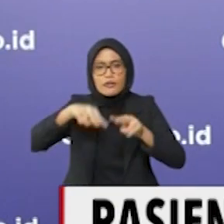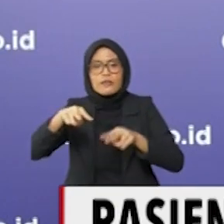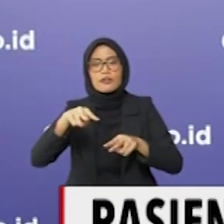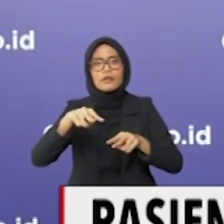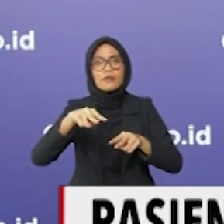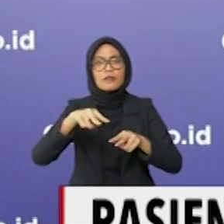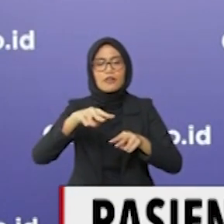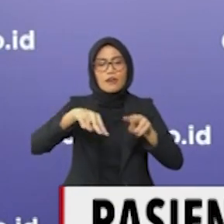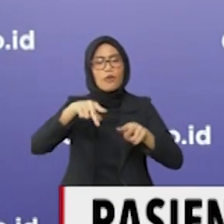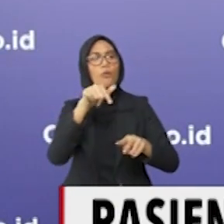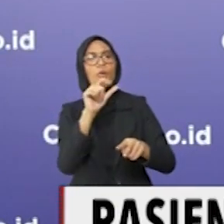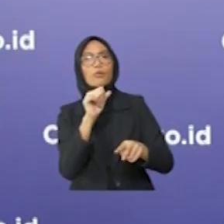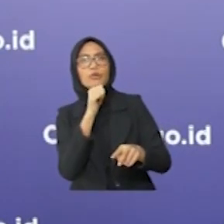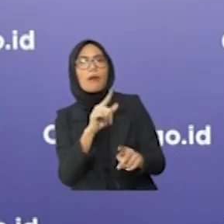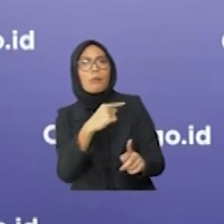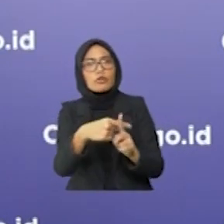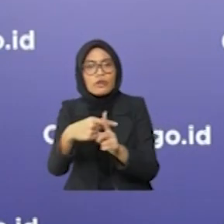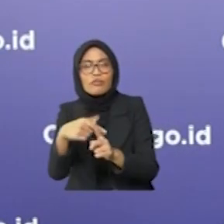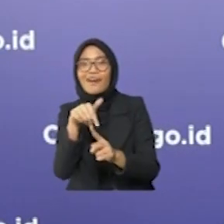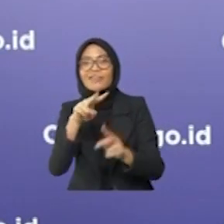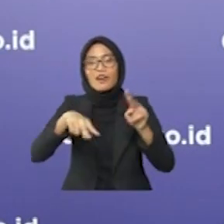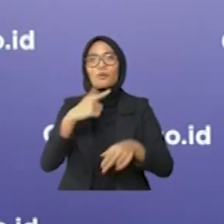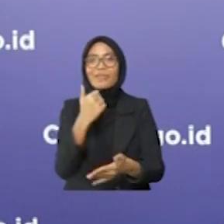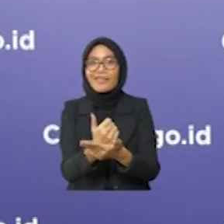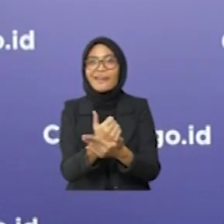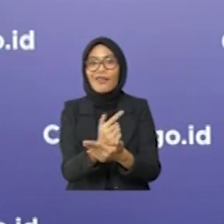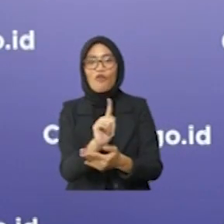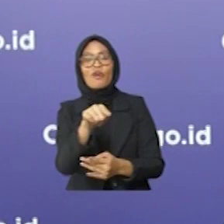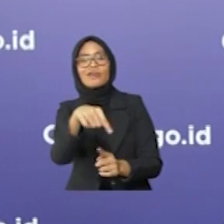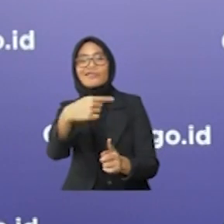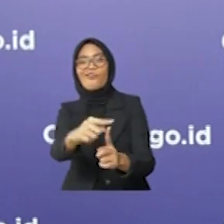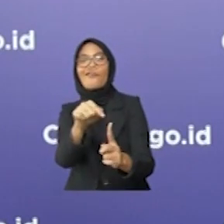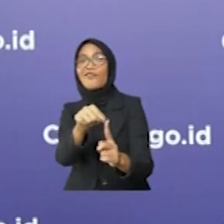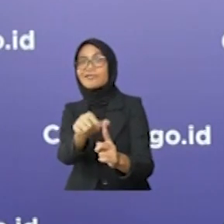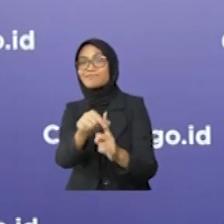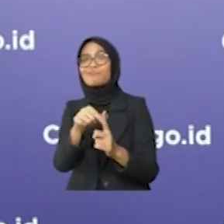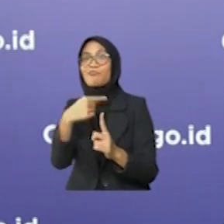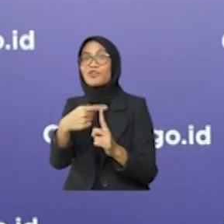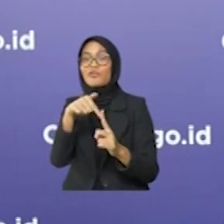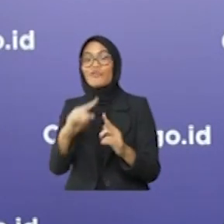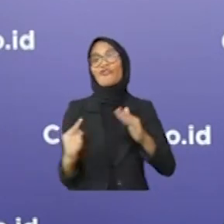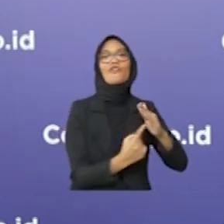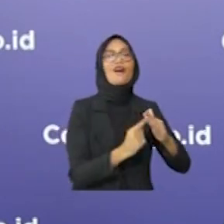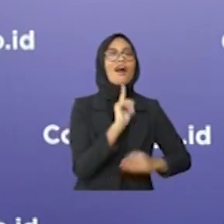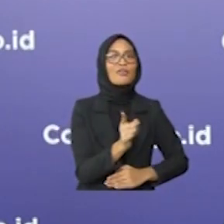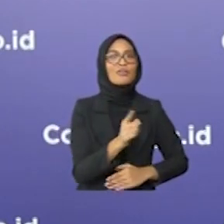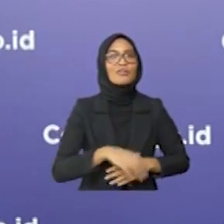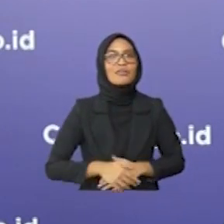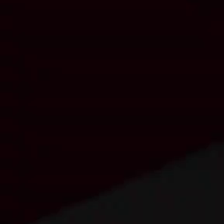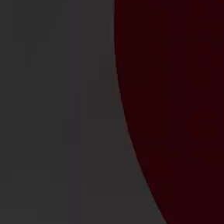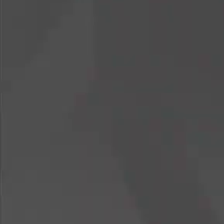isolasi yang ketat inilah cara untuk kemudian mengurangi sumber penularan di